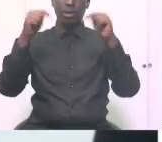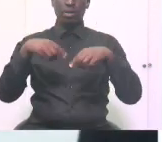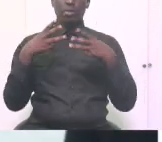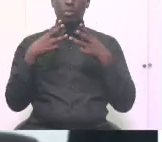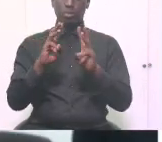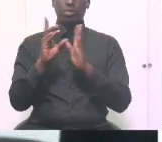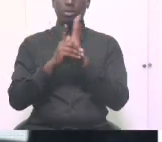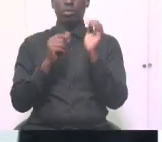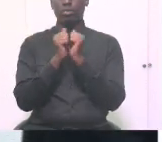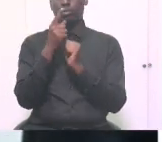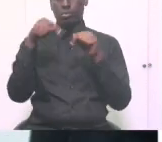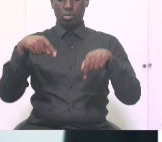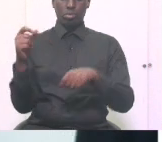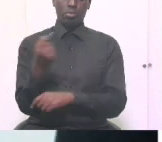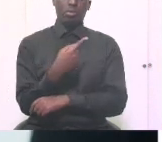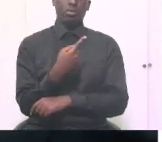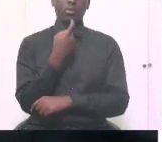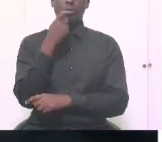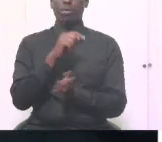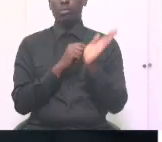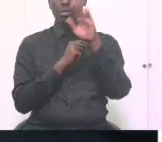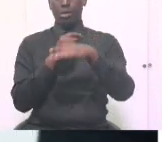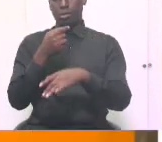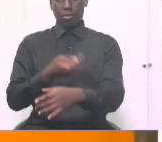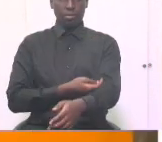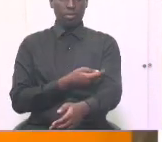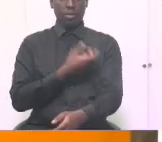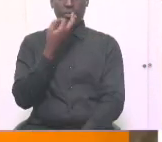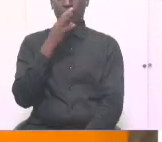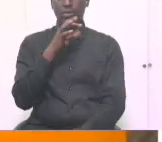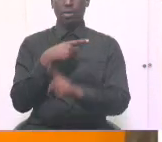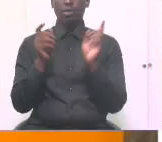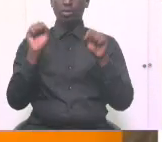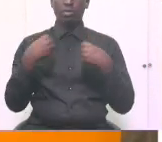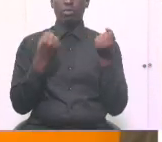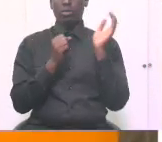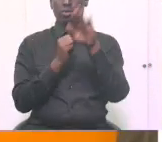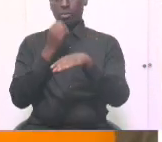ngo tariki ya 11 z'uku kwezi yagombaga gusubira kwivuza mu Bufaransa ariko